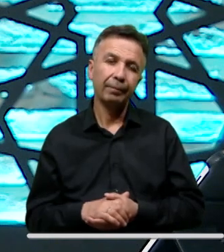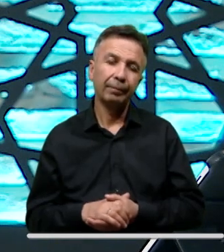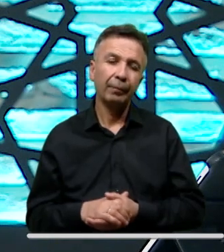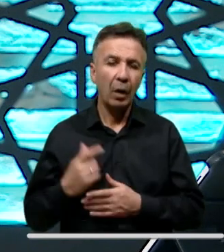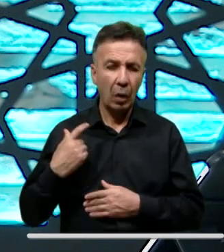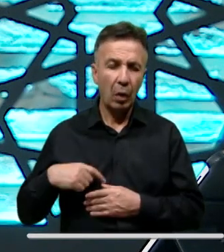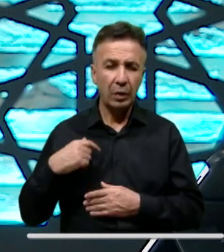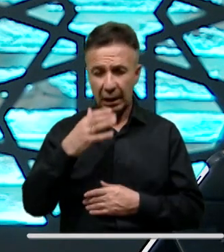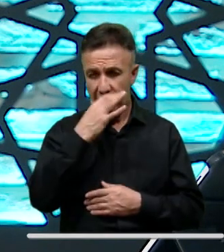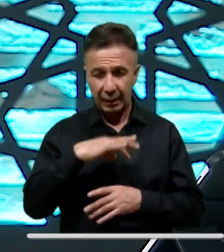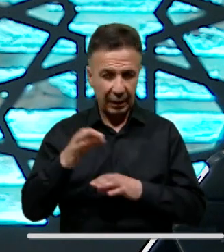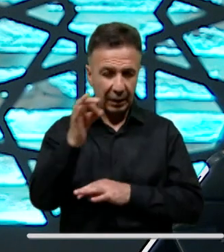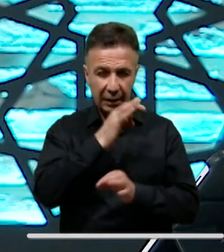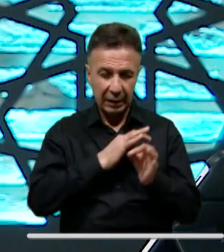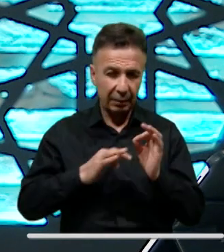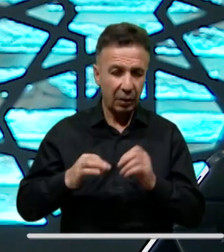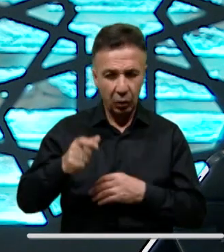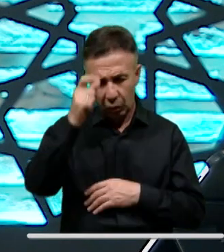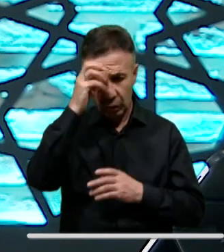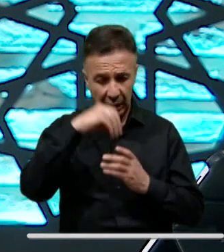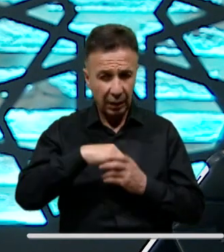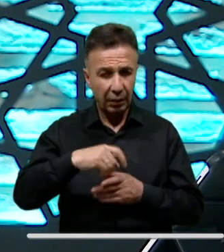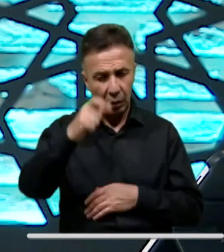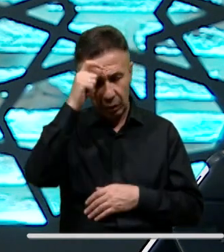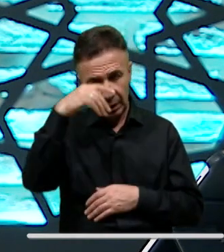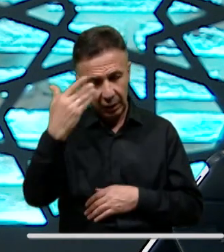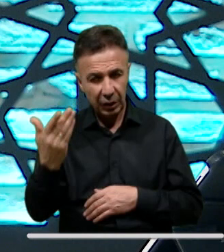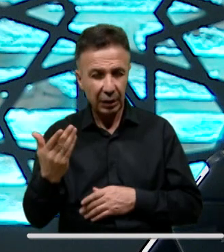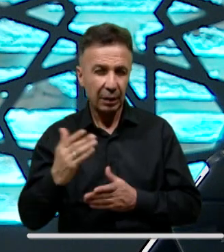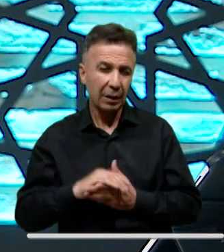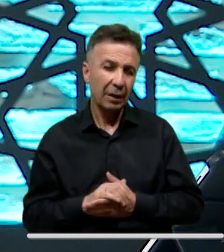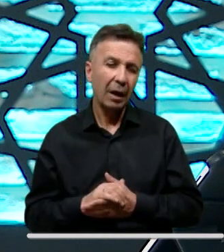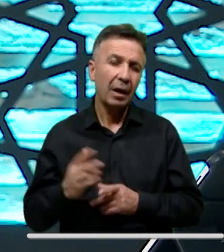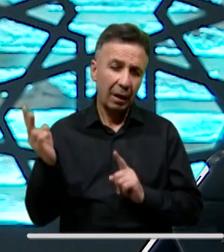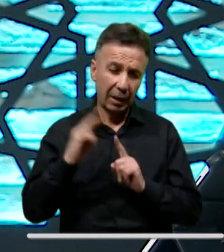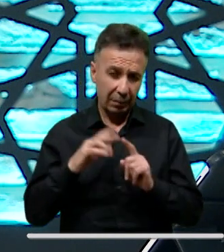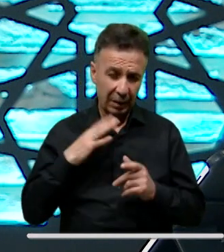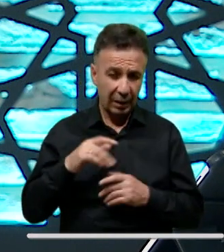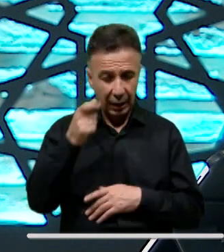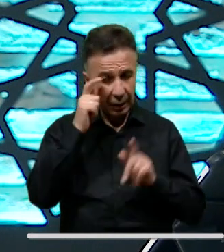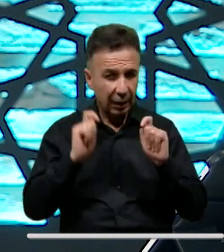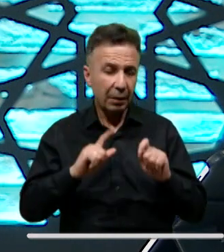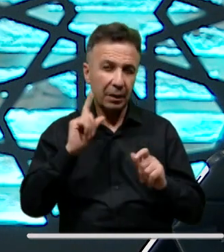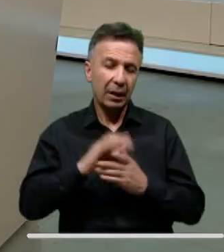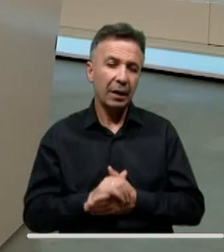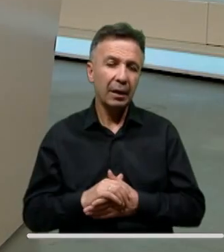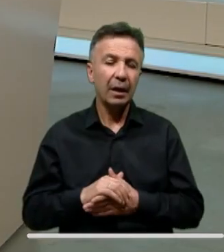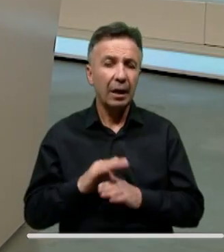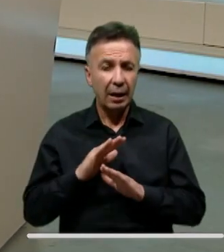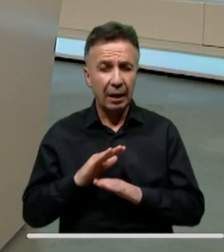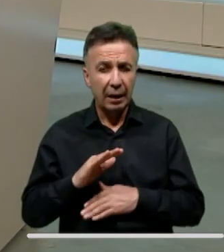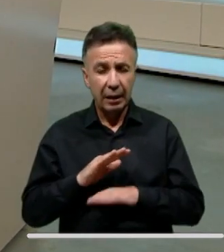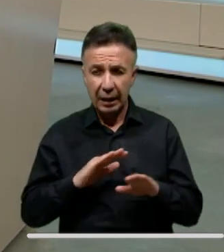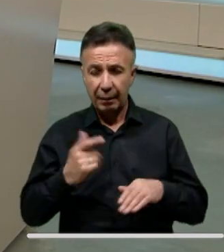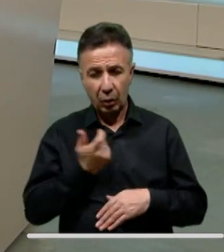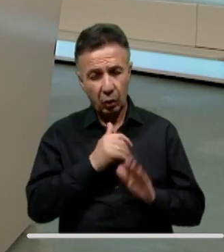Bireysel emeklilik sisteminde gerek Türkiye'den gerekse yurt dışından katılmak istersek eğer, dikkat edilmesi gereken temel kurallar nelerdir? Bir